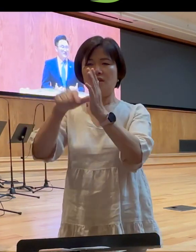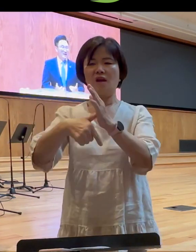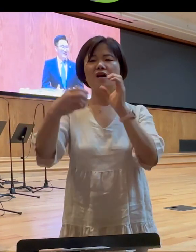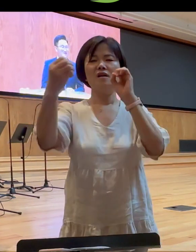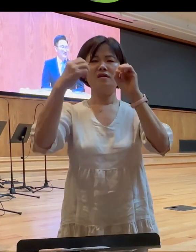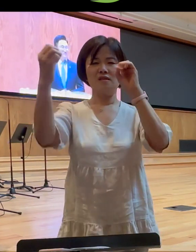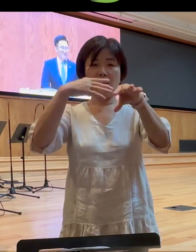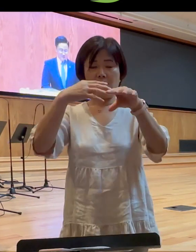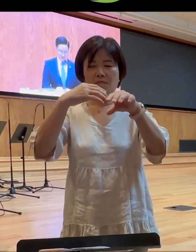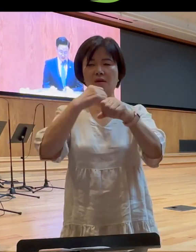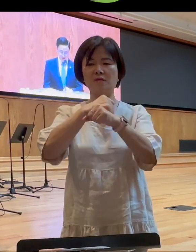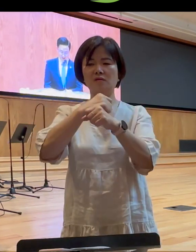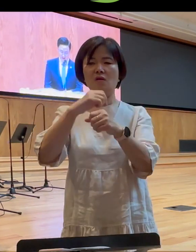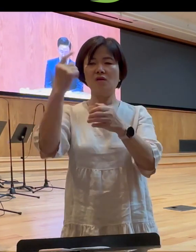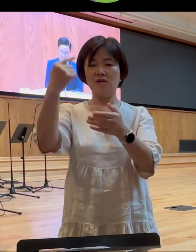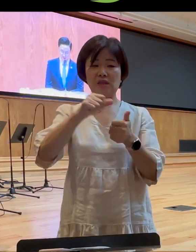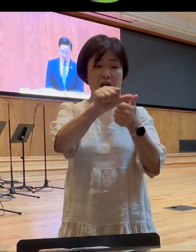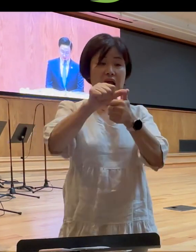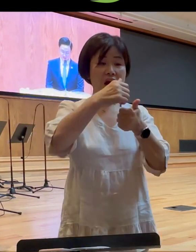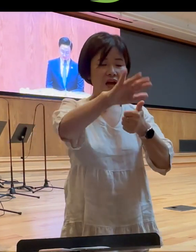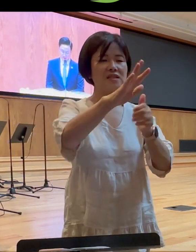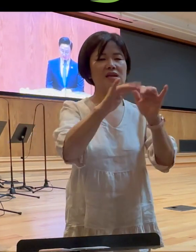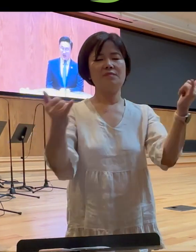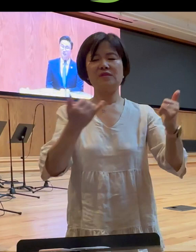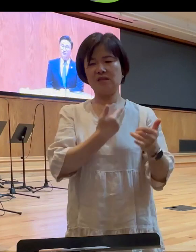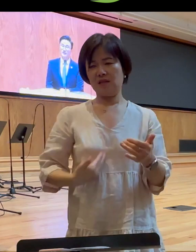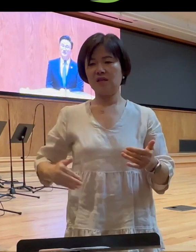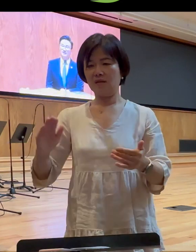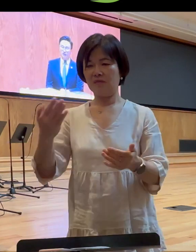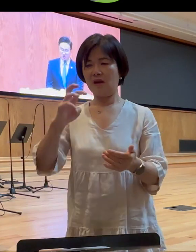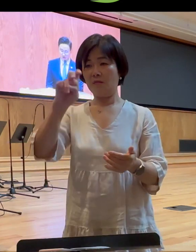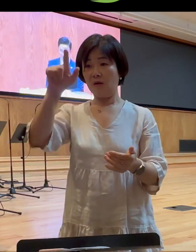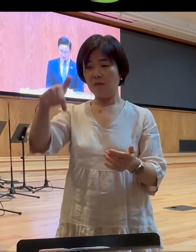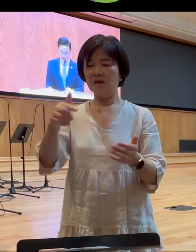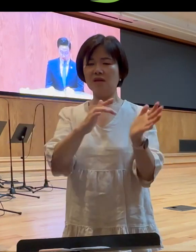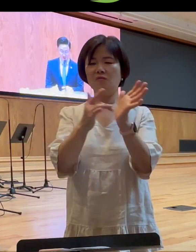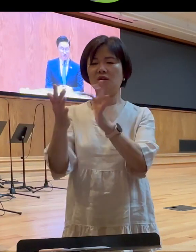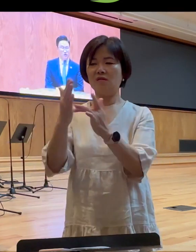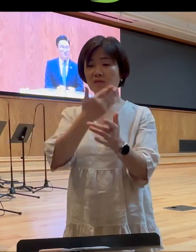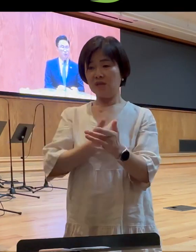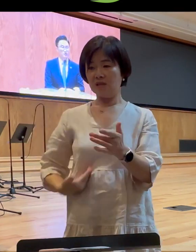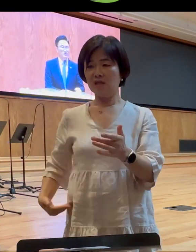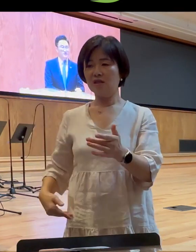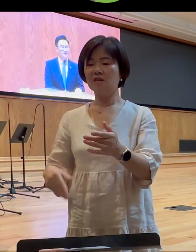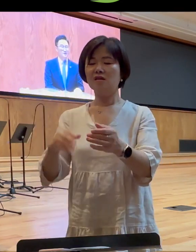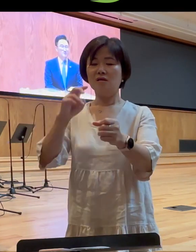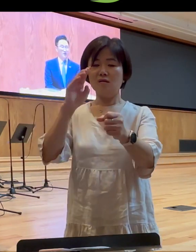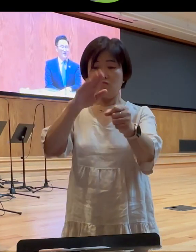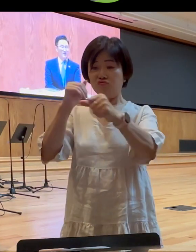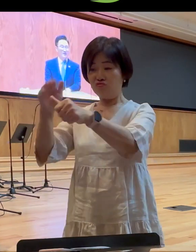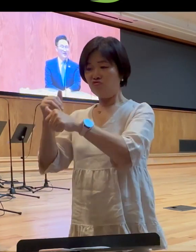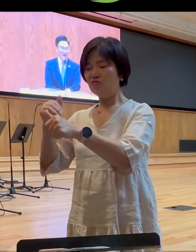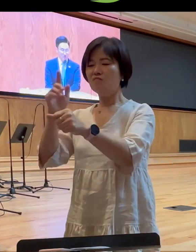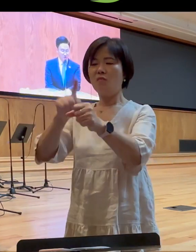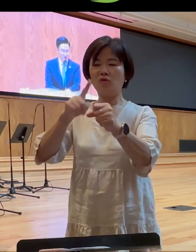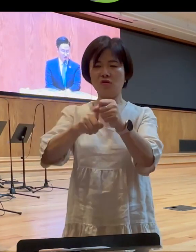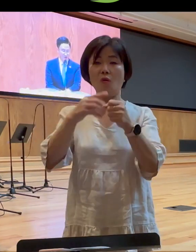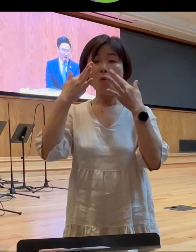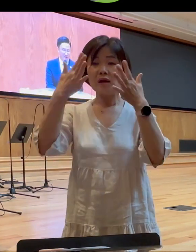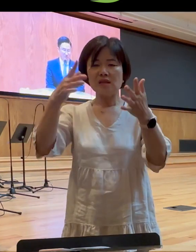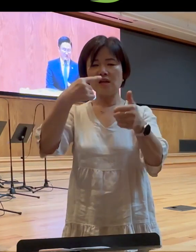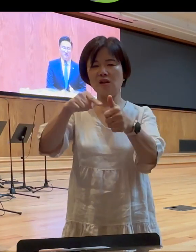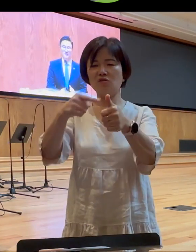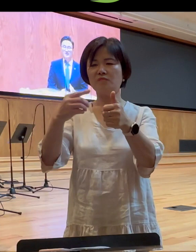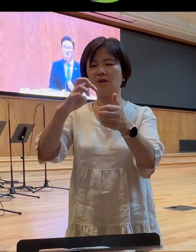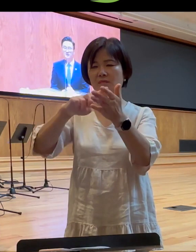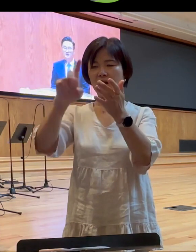응답하며 나아가는 사람이 제자입니다. 마가복음에서는 예수님께서 제자들을 부르신 목적을 명확하게 알려주시는데,